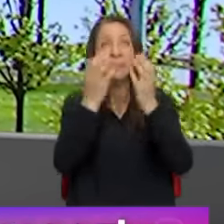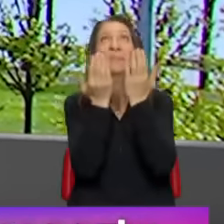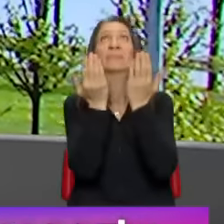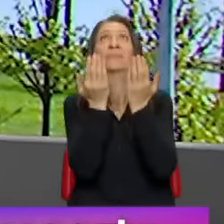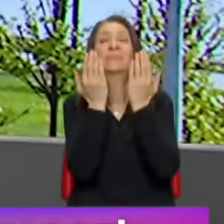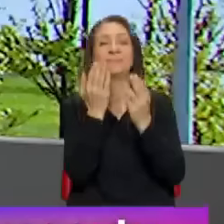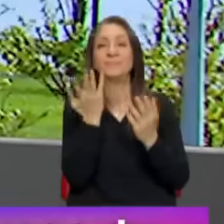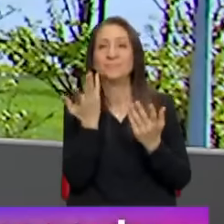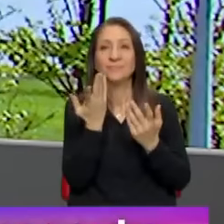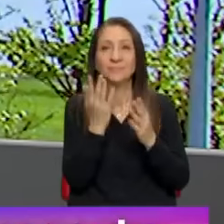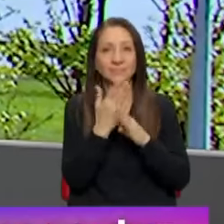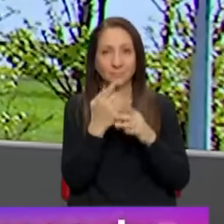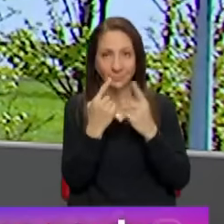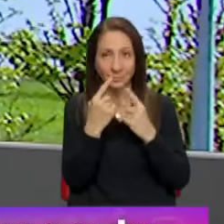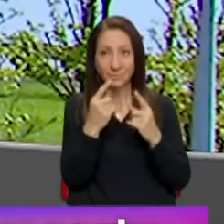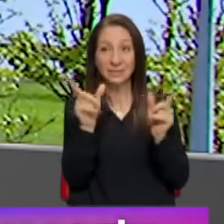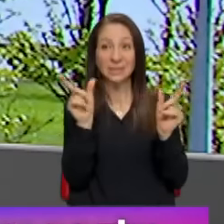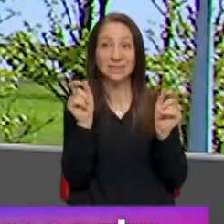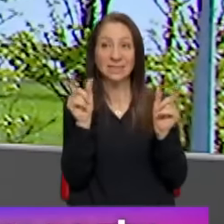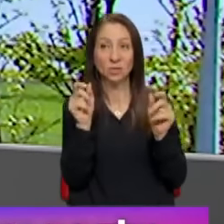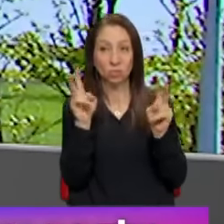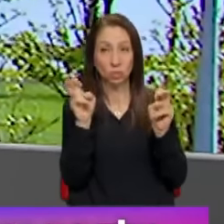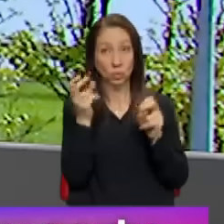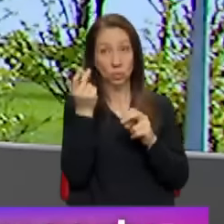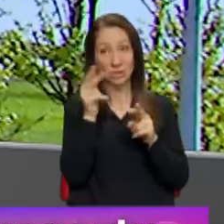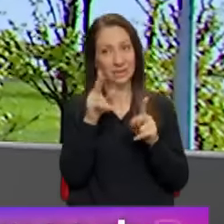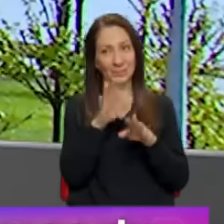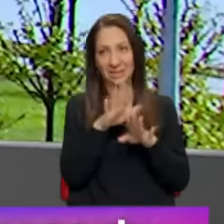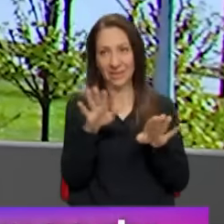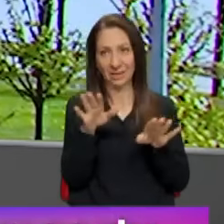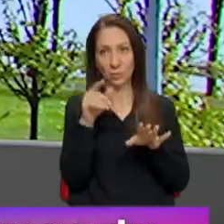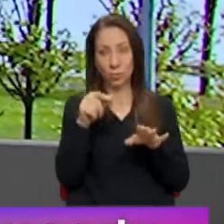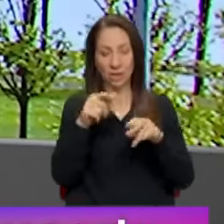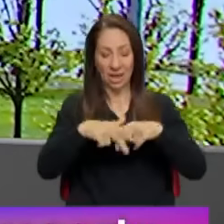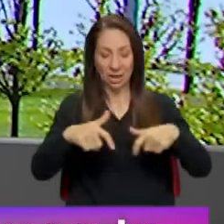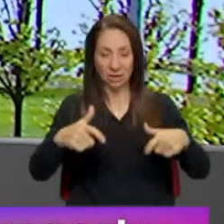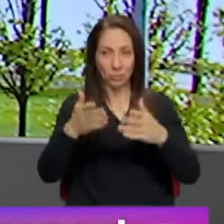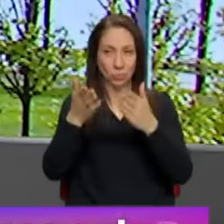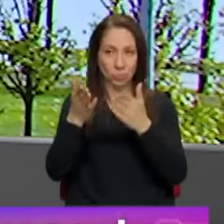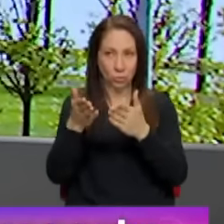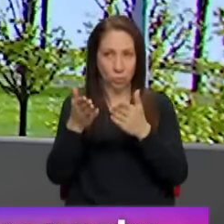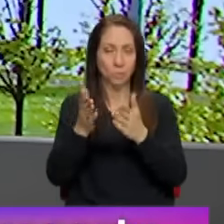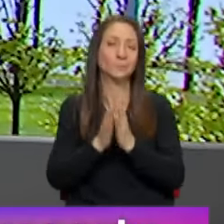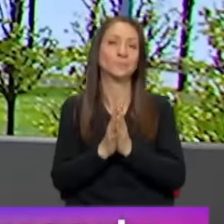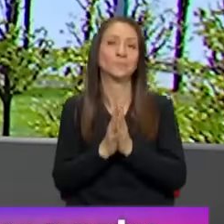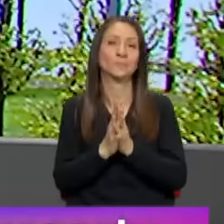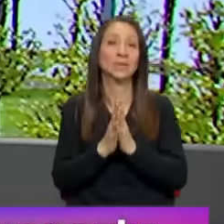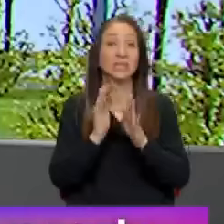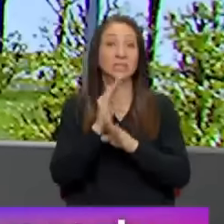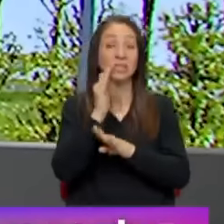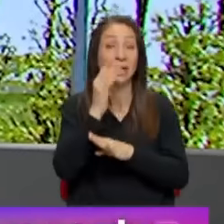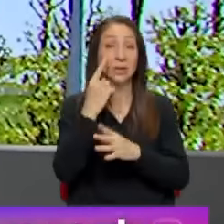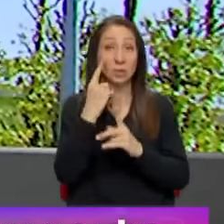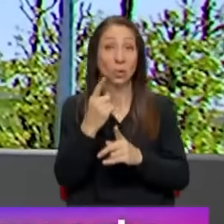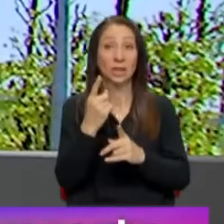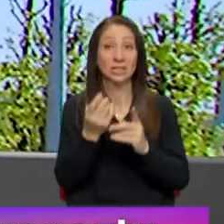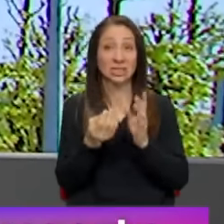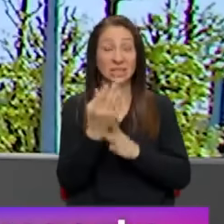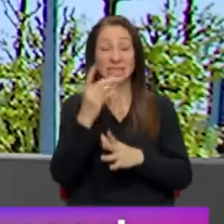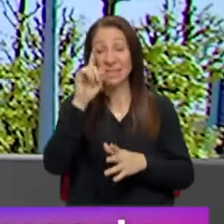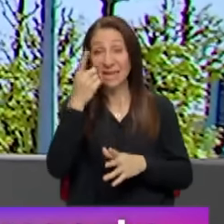duasında nedenini konuşalım. İstakoz meselesi unutulacak gibi değil. Bugünkü başlığımız da zaten bu yaşananlar üzerinden çıktı